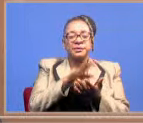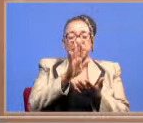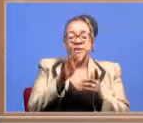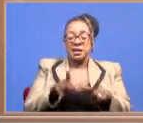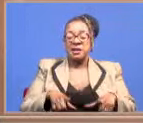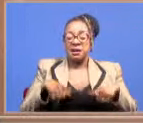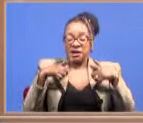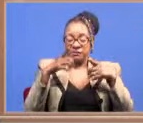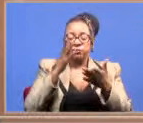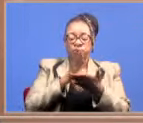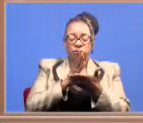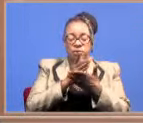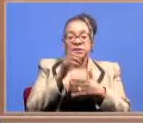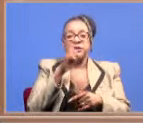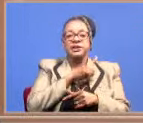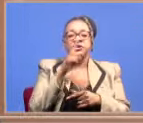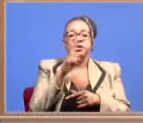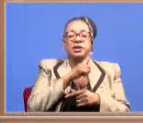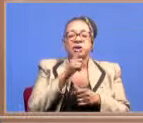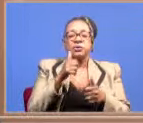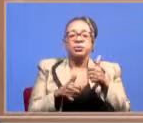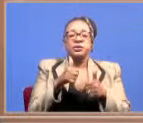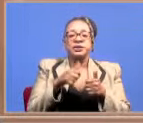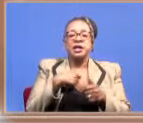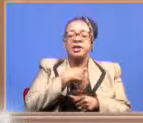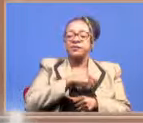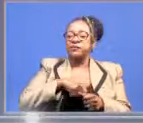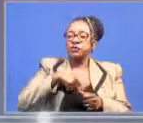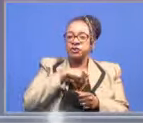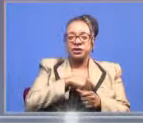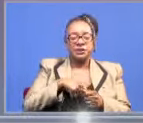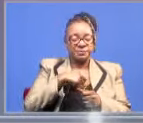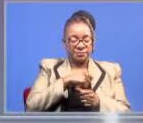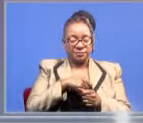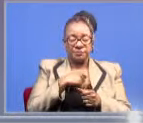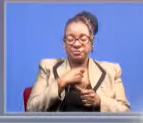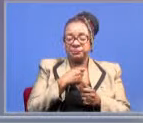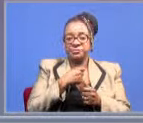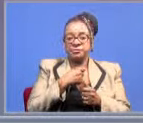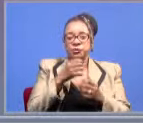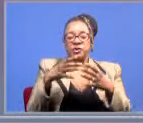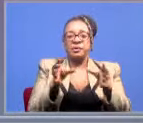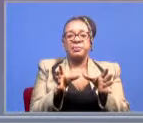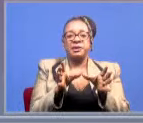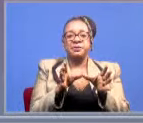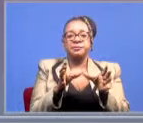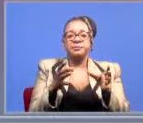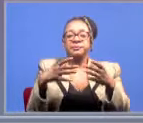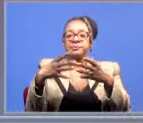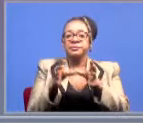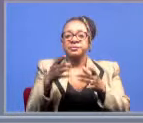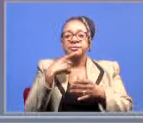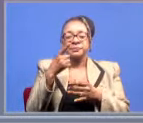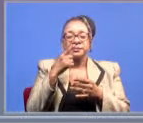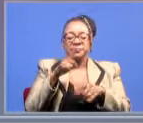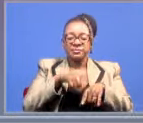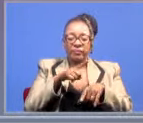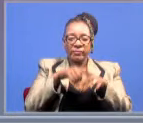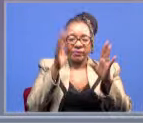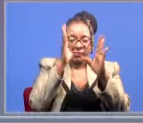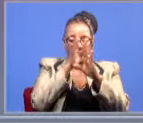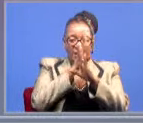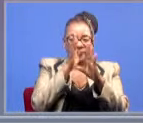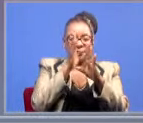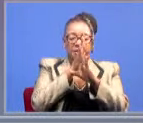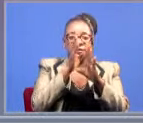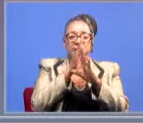in actual danger, which has unfortunately come to fruition. Familia ya Shakur inasema hata akiwa mafichoni alikuwa